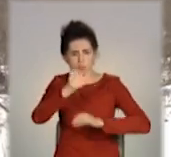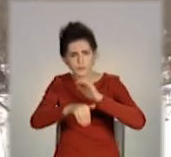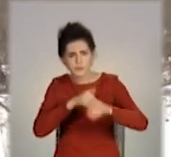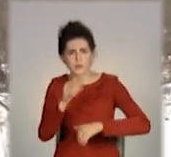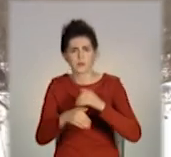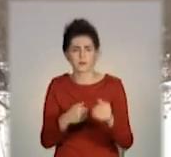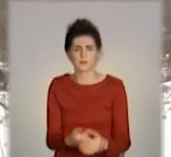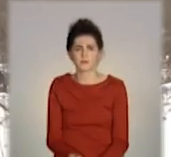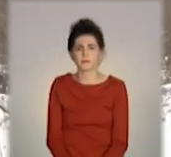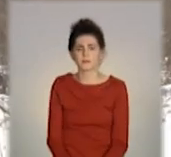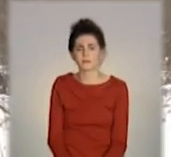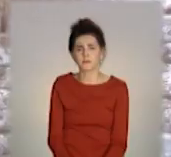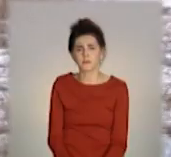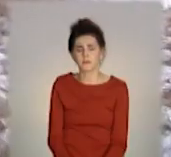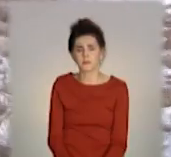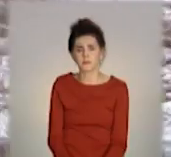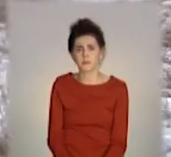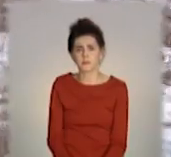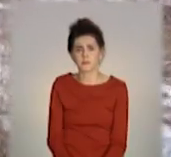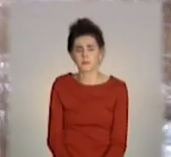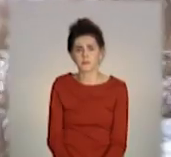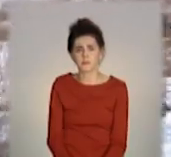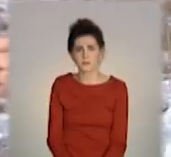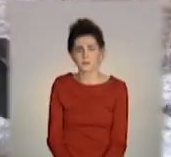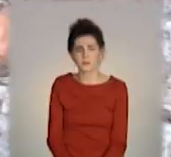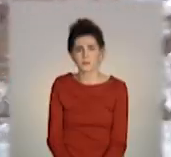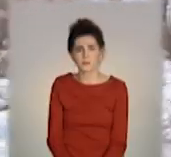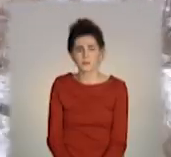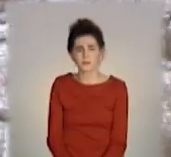блакитного палива. Максим Кондратенко, Наталія Шарай, телеканал Донбас.